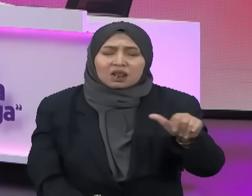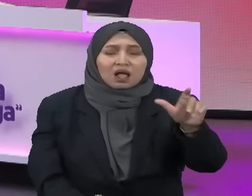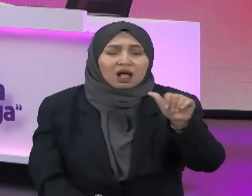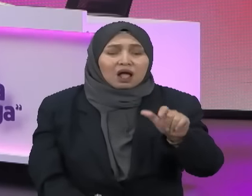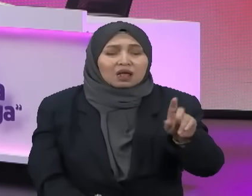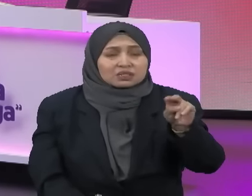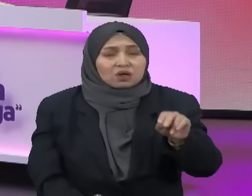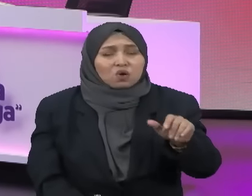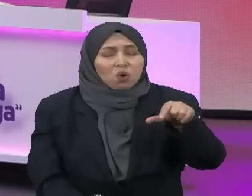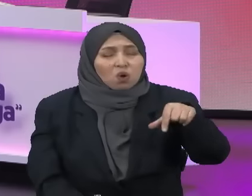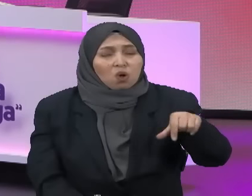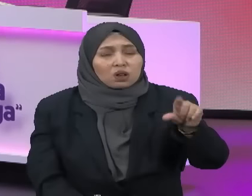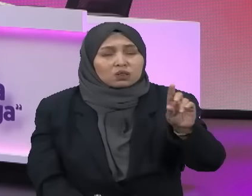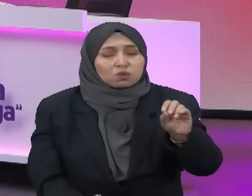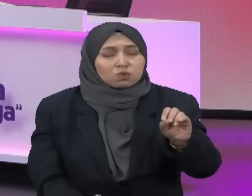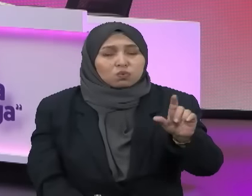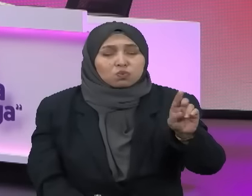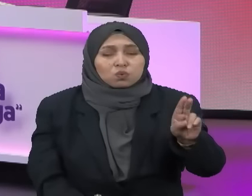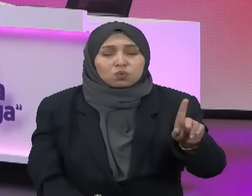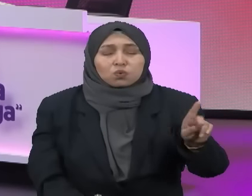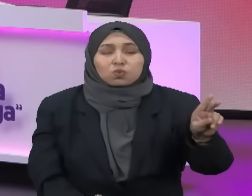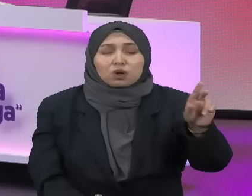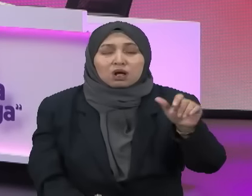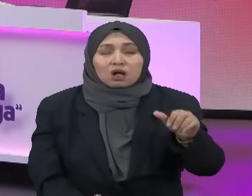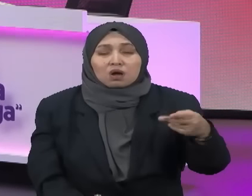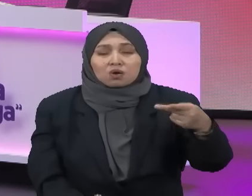an qalu